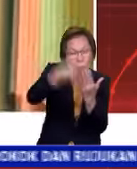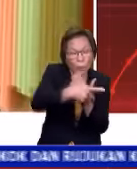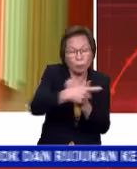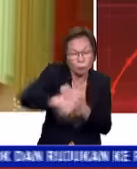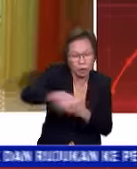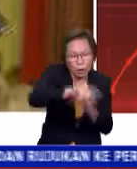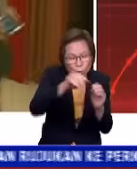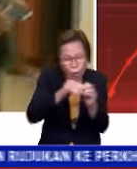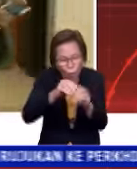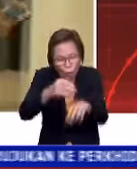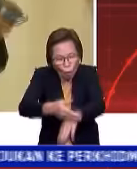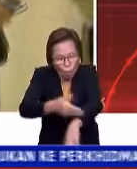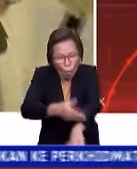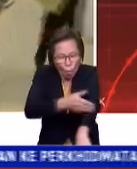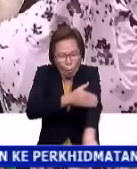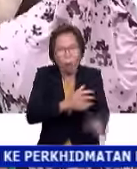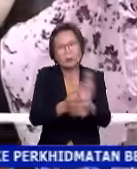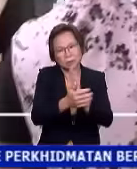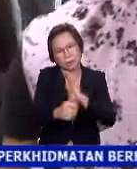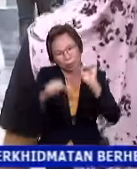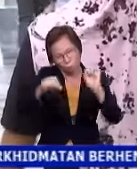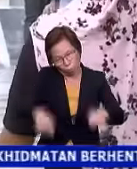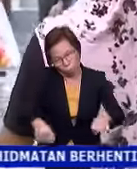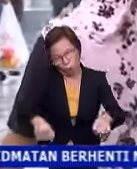boleh meningkatkan skill mereka.